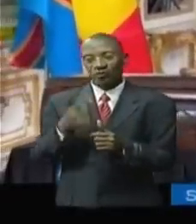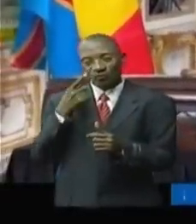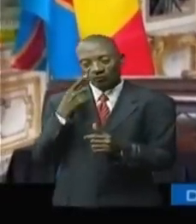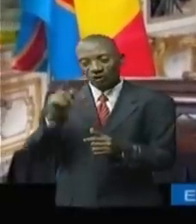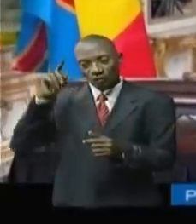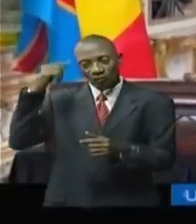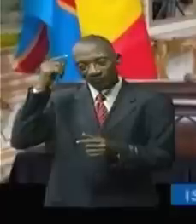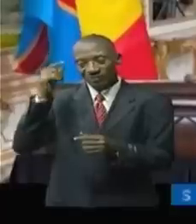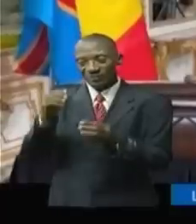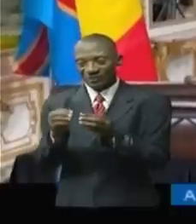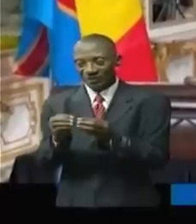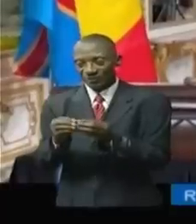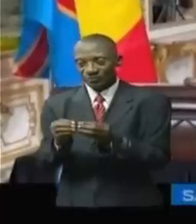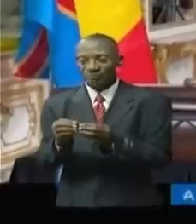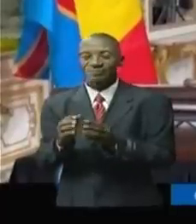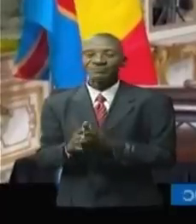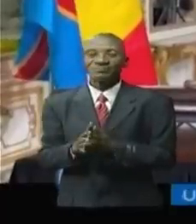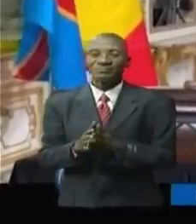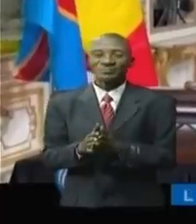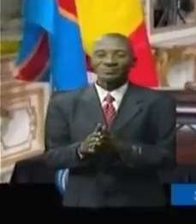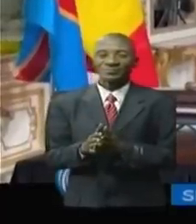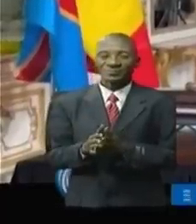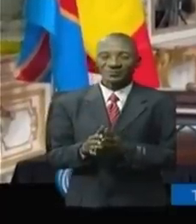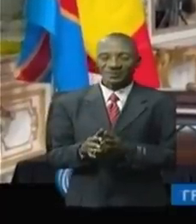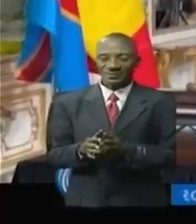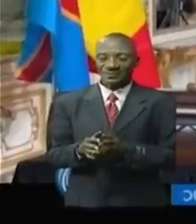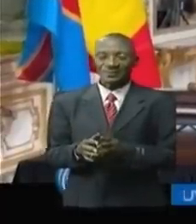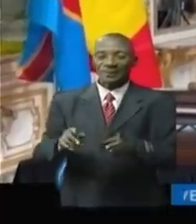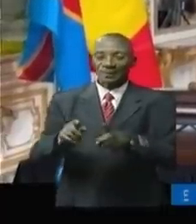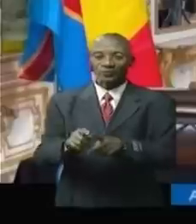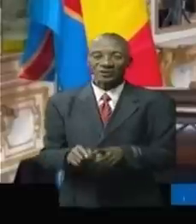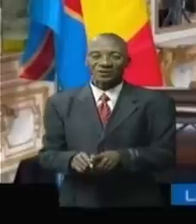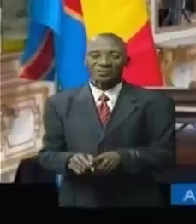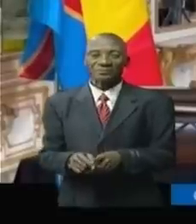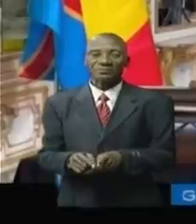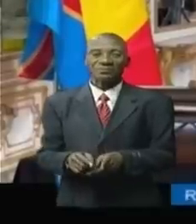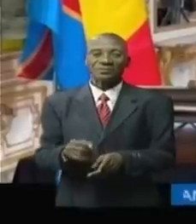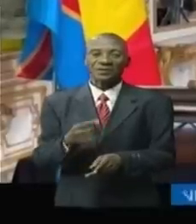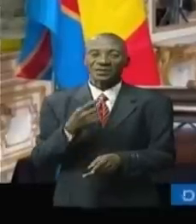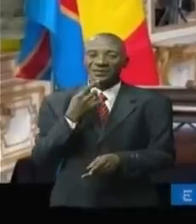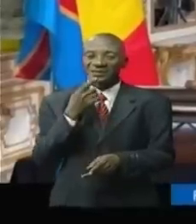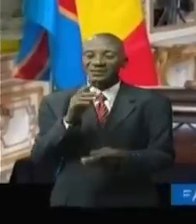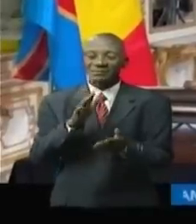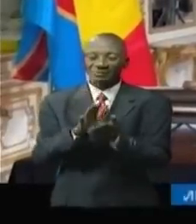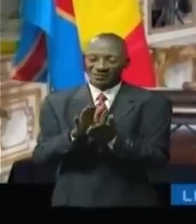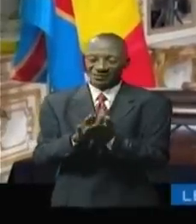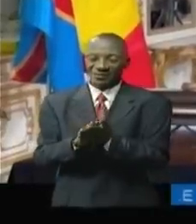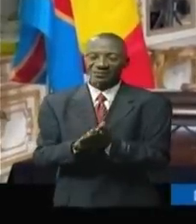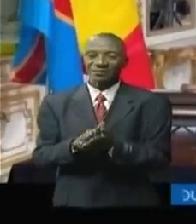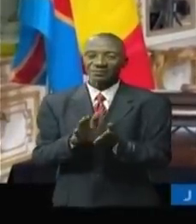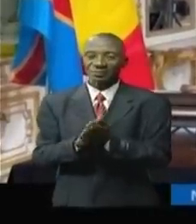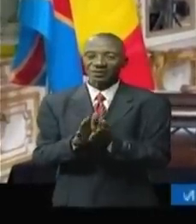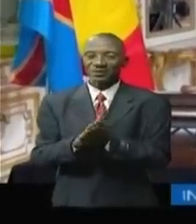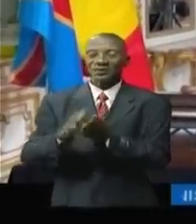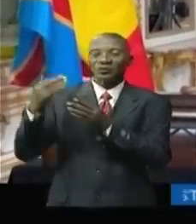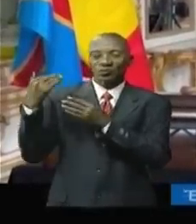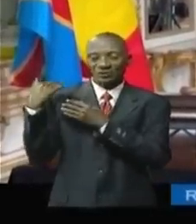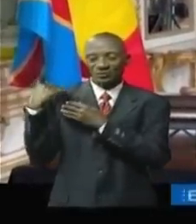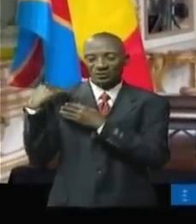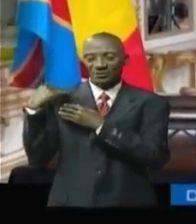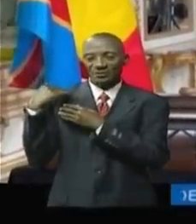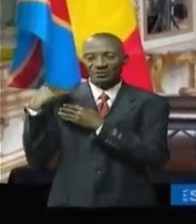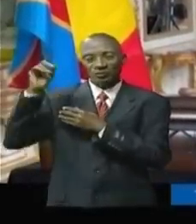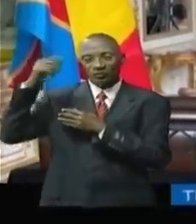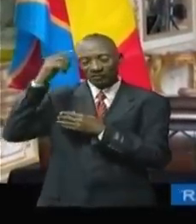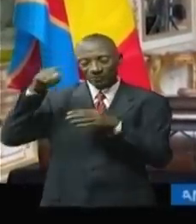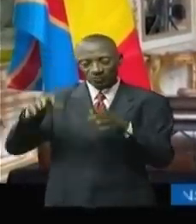voudrais en même temps saluer les efforts des institutions à travers le monde ainsi que l'engagement des